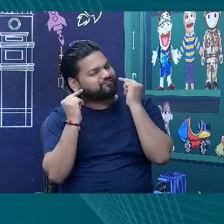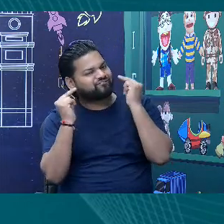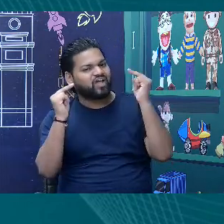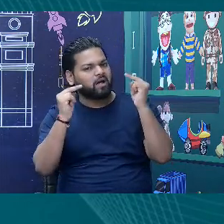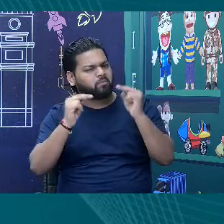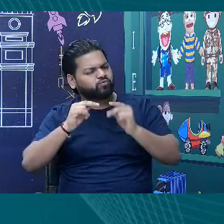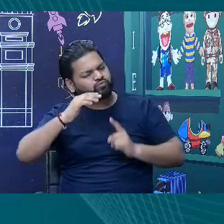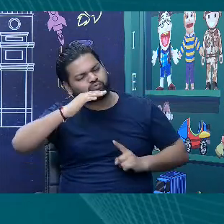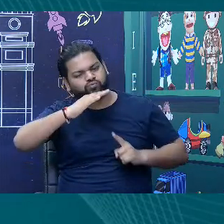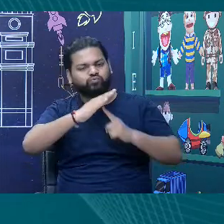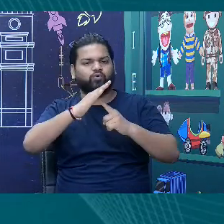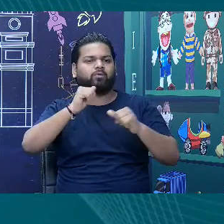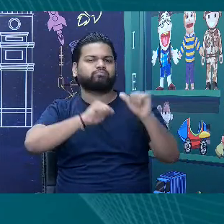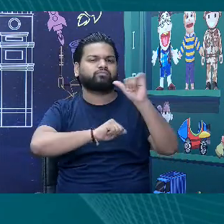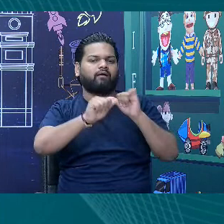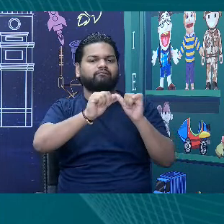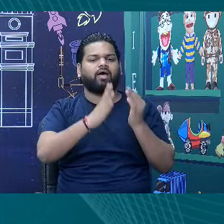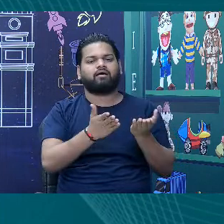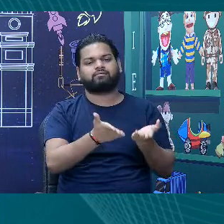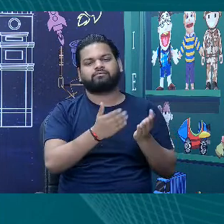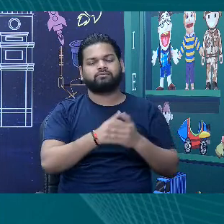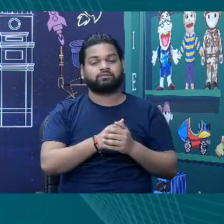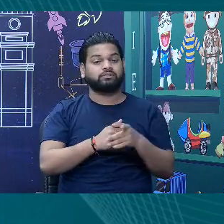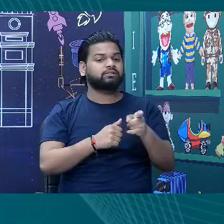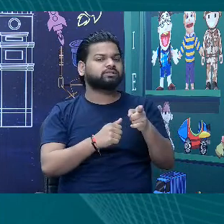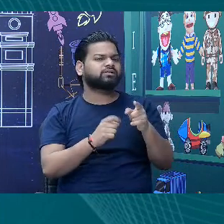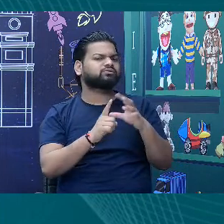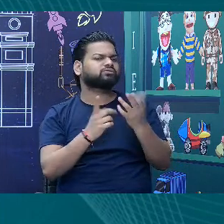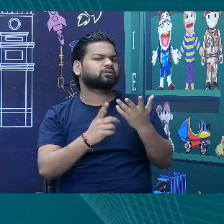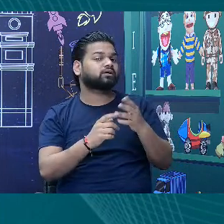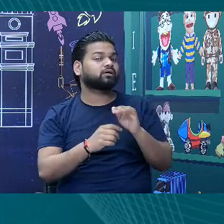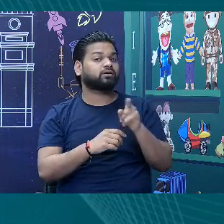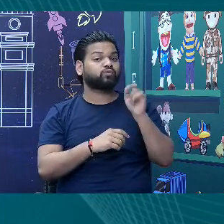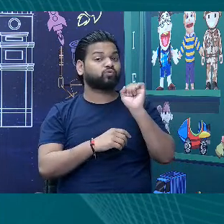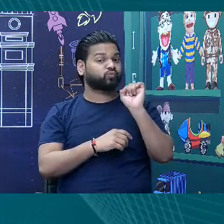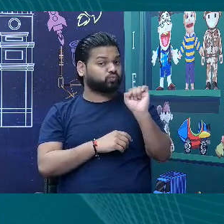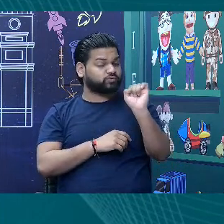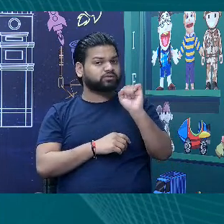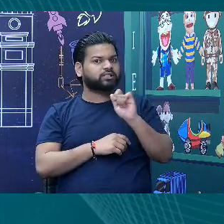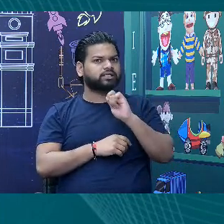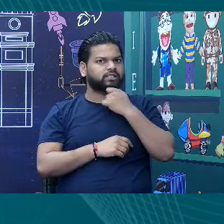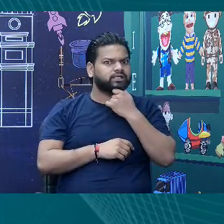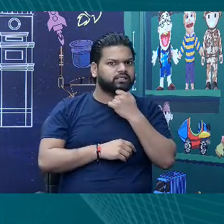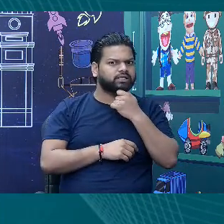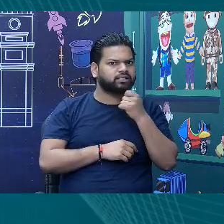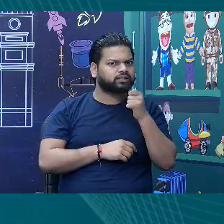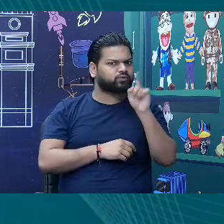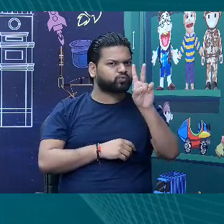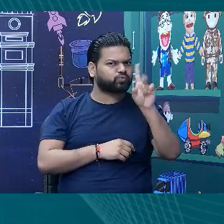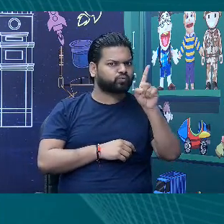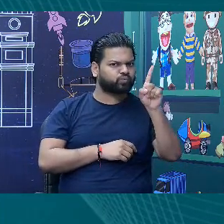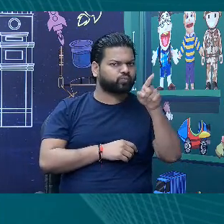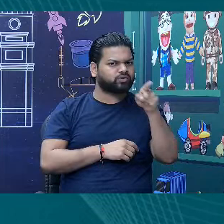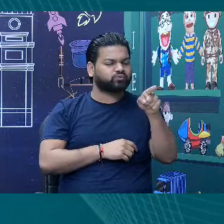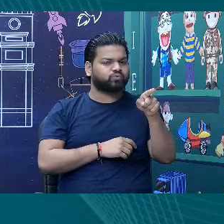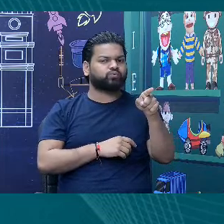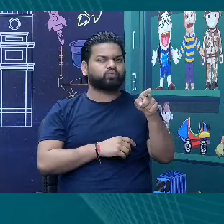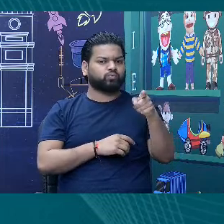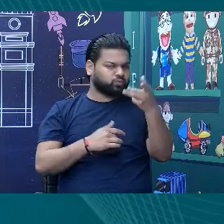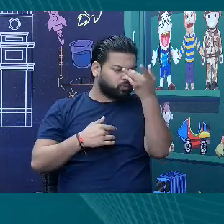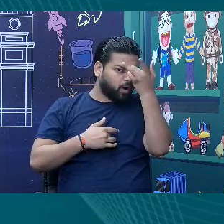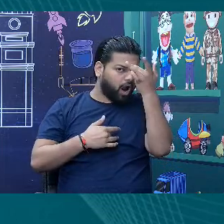राइट. लेकिन वो भी जब 21 साल के थे तो ही वाज डायग्नोज्ड विद अ मोटर न्यूरॉन डिजीज